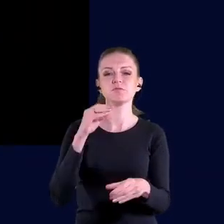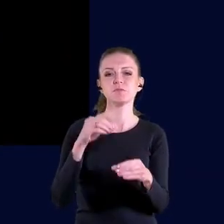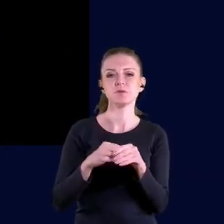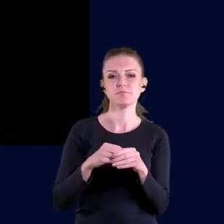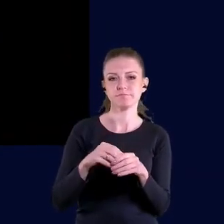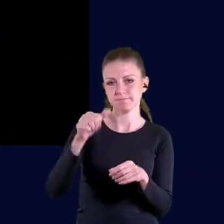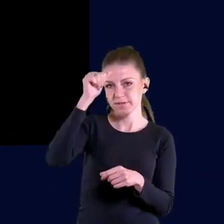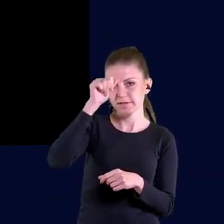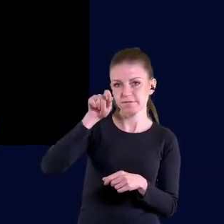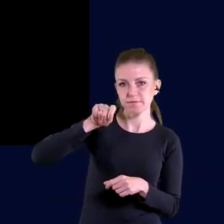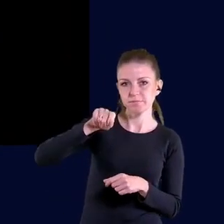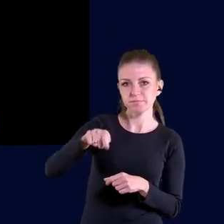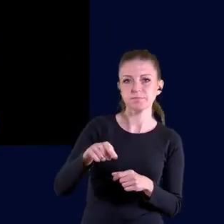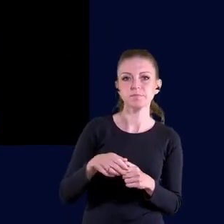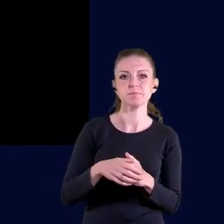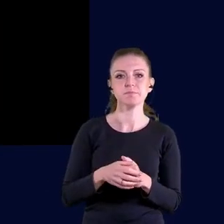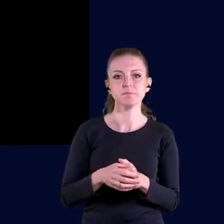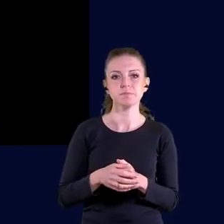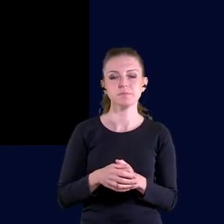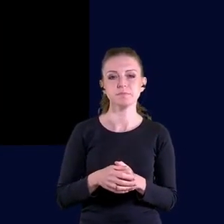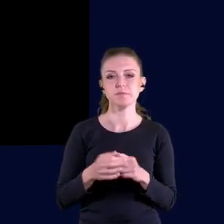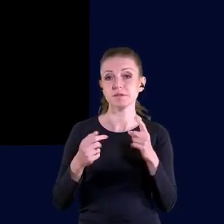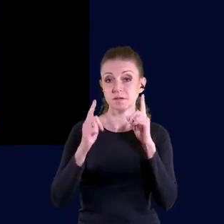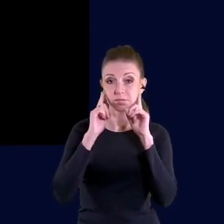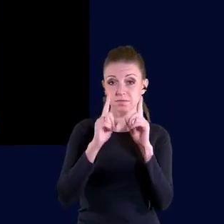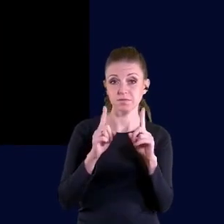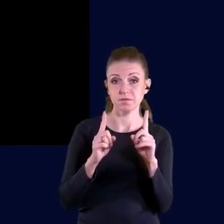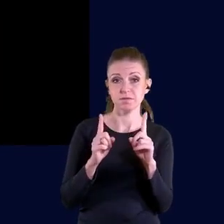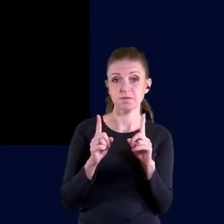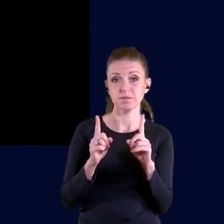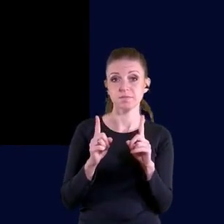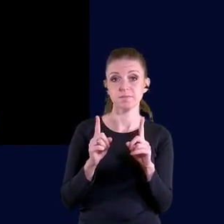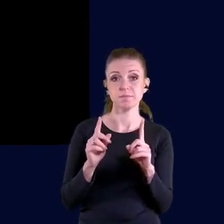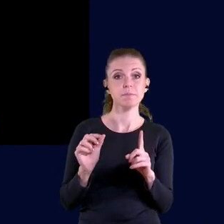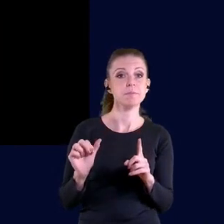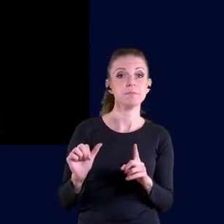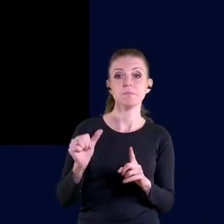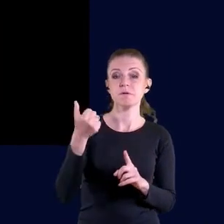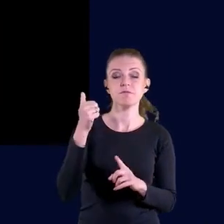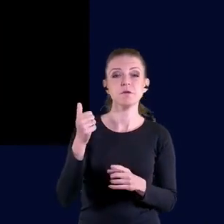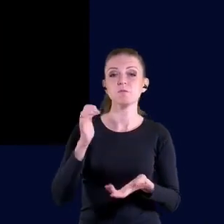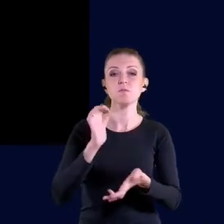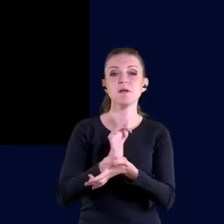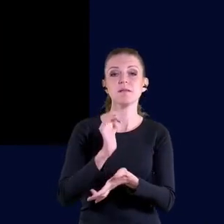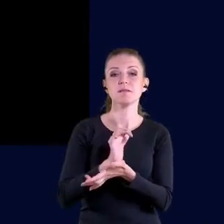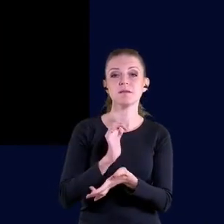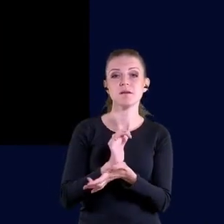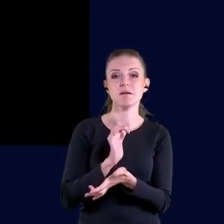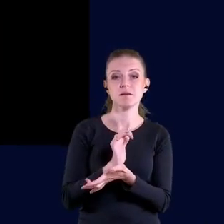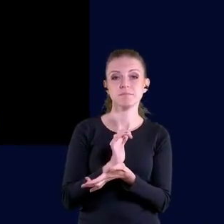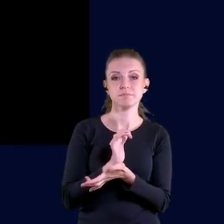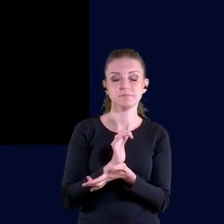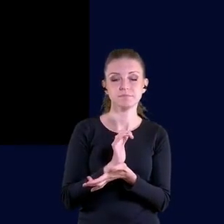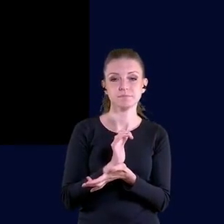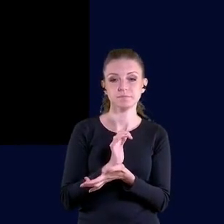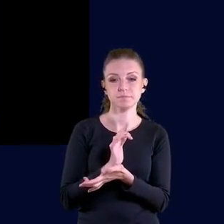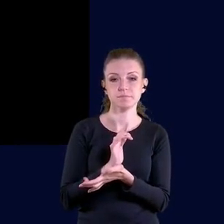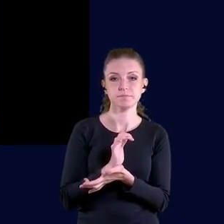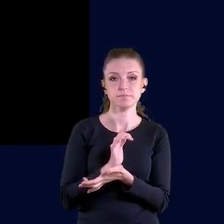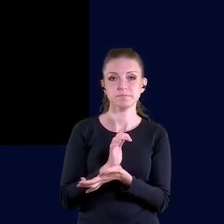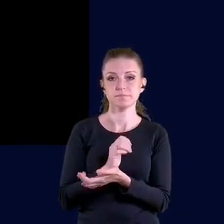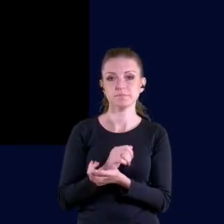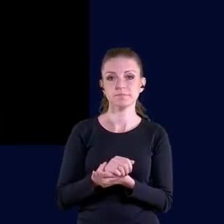etykieta którą tak naprawdę podała pierwszy raz w swojej publikacji Happy